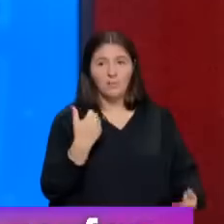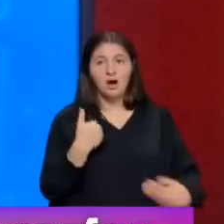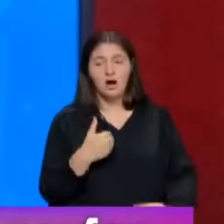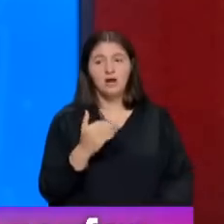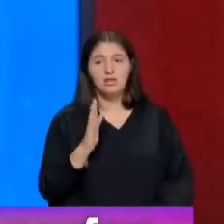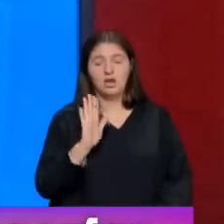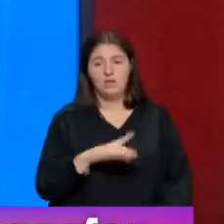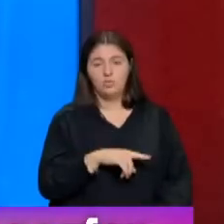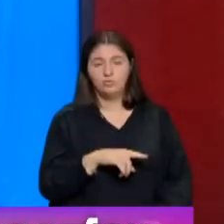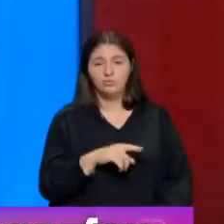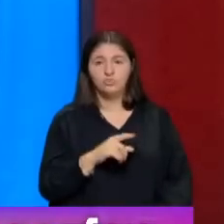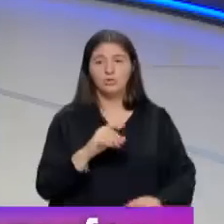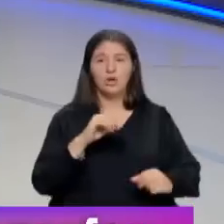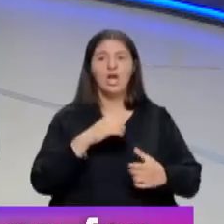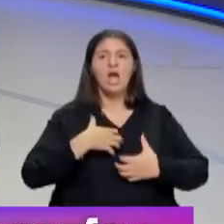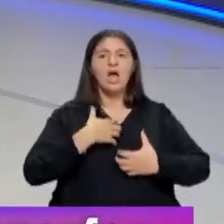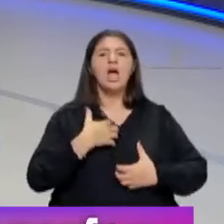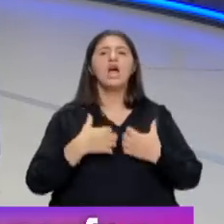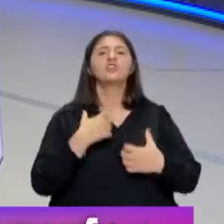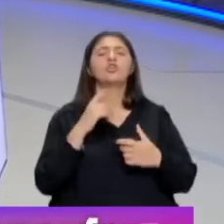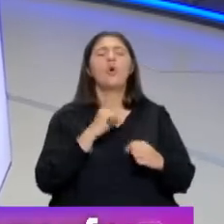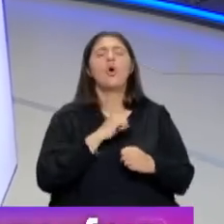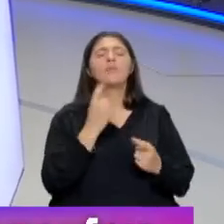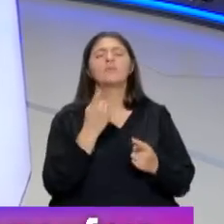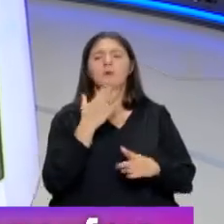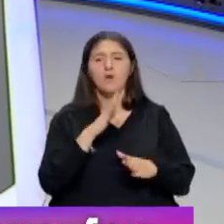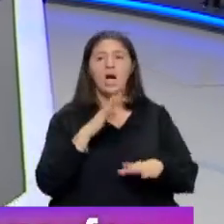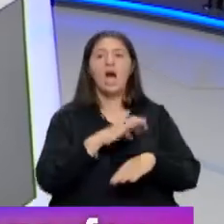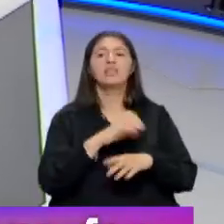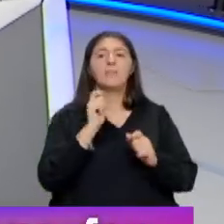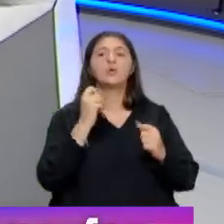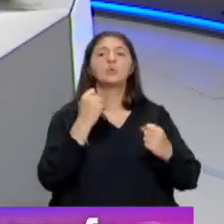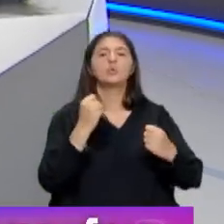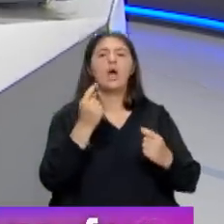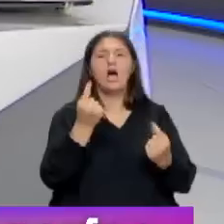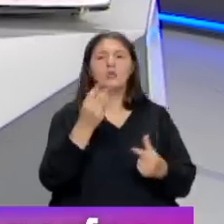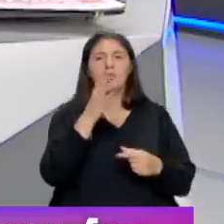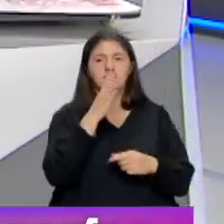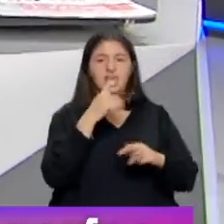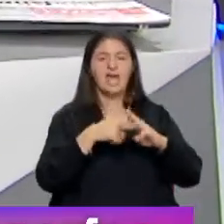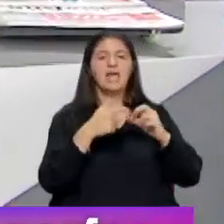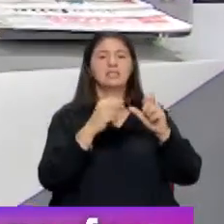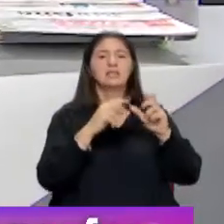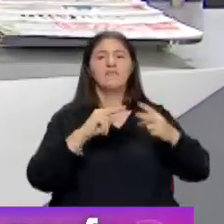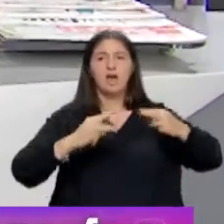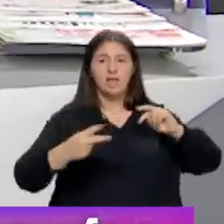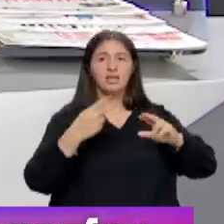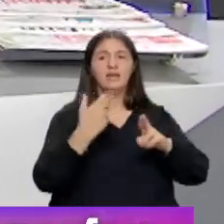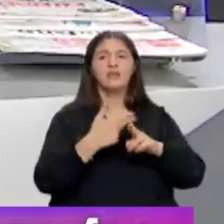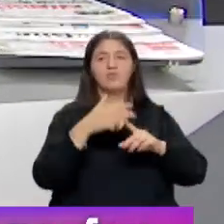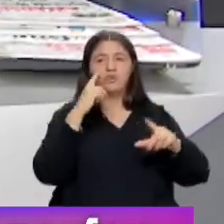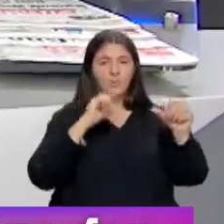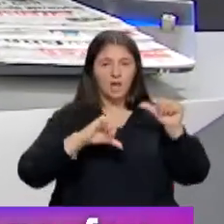durumda kalıyorsunuz endişe konusu sayılmayacak bir gelişme hastaya etmeye gücünün düşüklüğünü bildiğimiz eris var Yankı referans